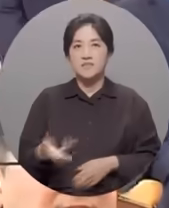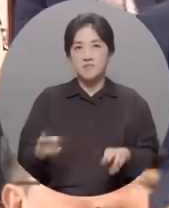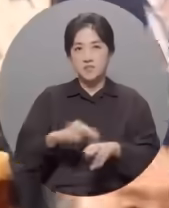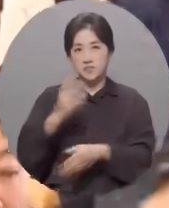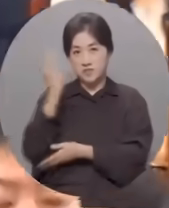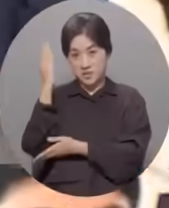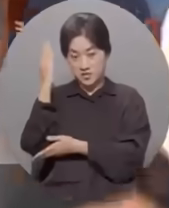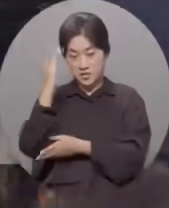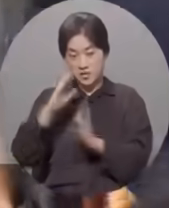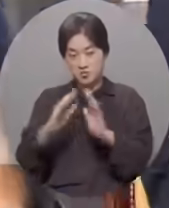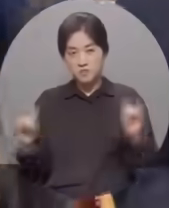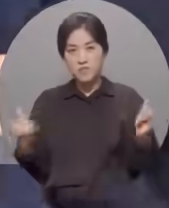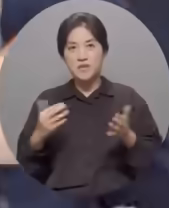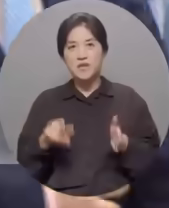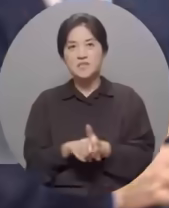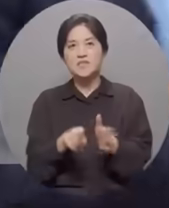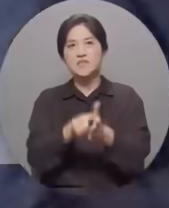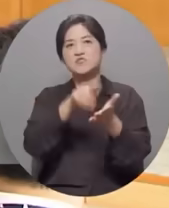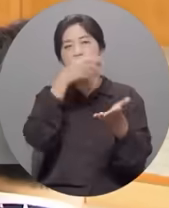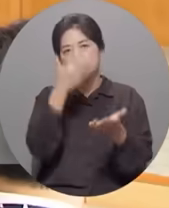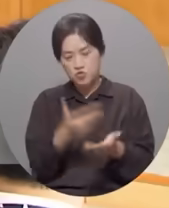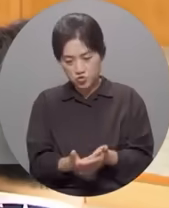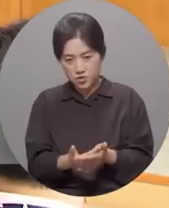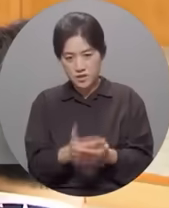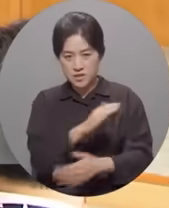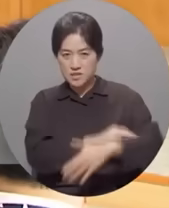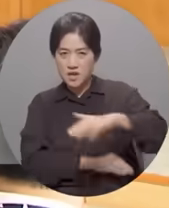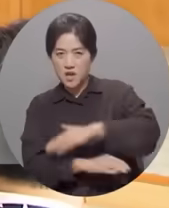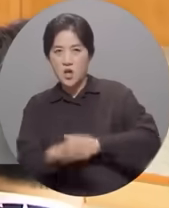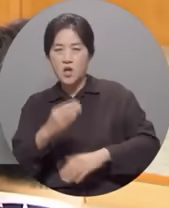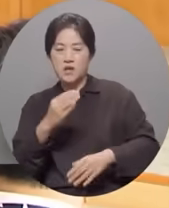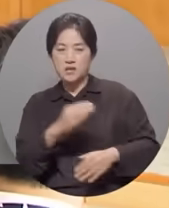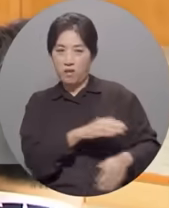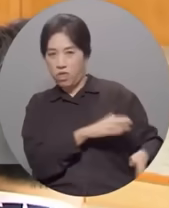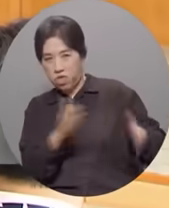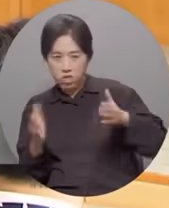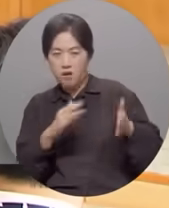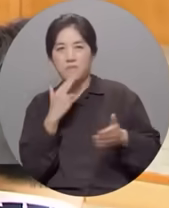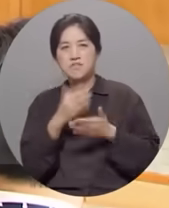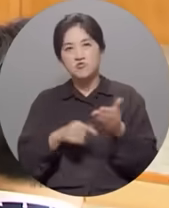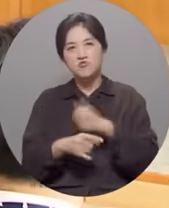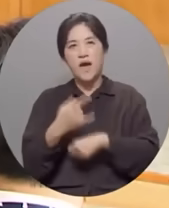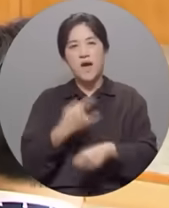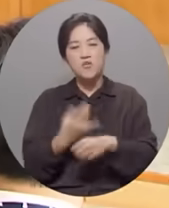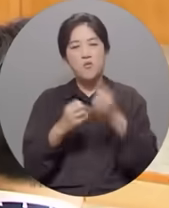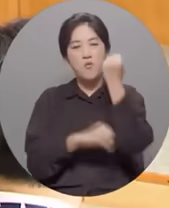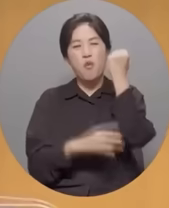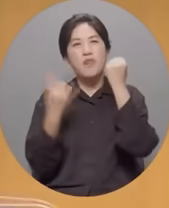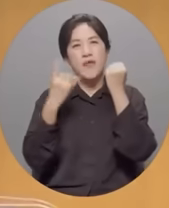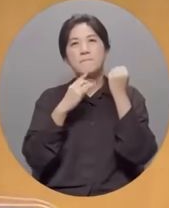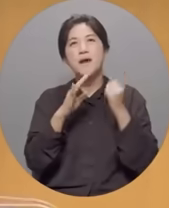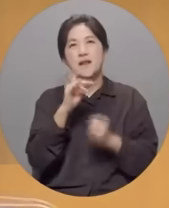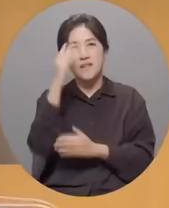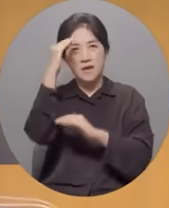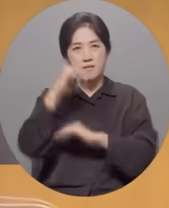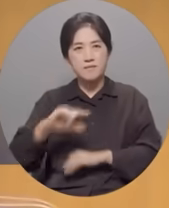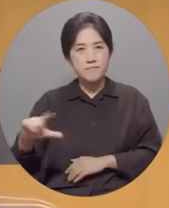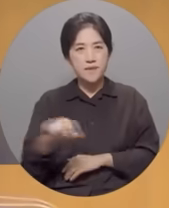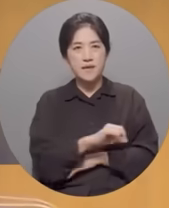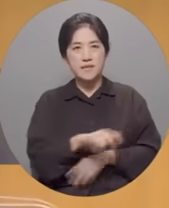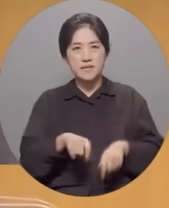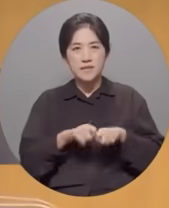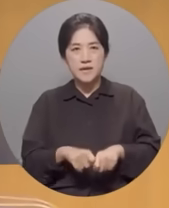취임사에는 국민 신뢰가 중요하다, 치우침 없이 수사하겠다는 원론적인 말뿐이었습니다. 신속하고